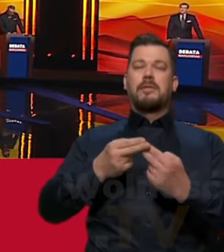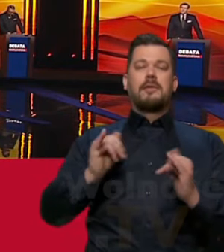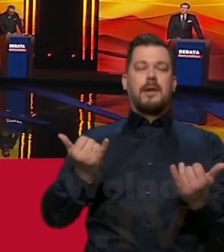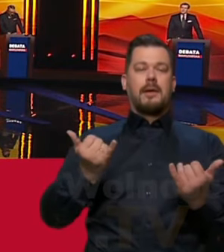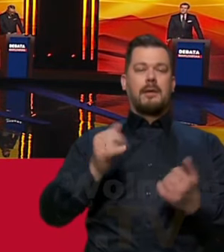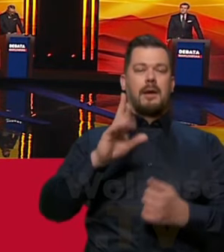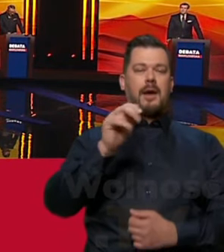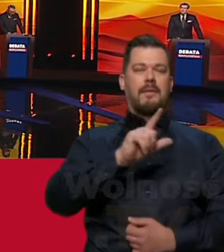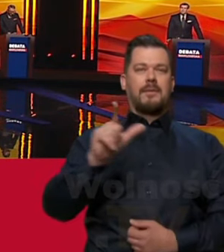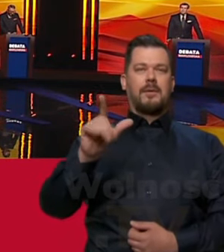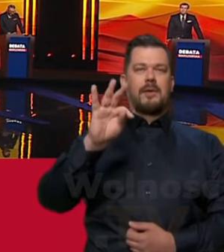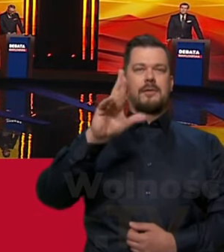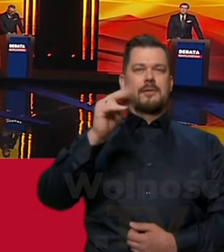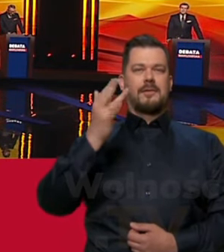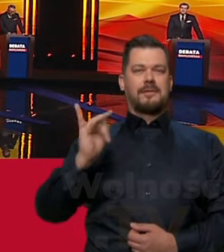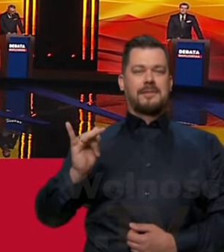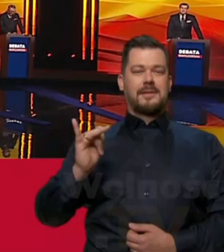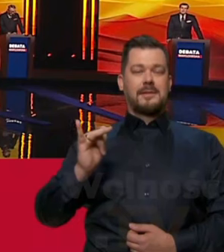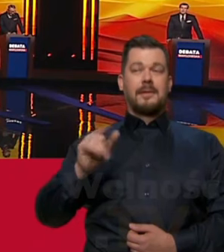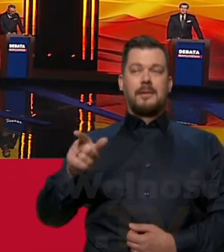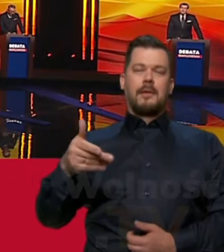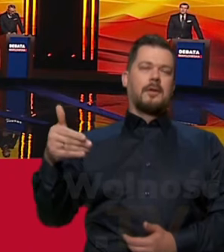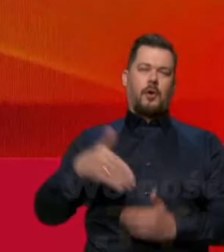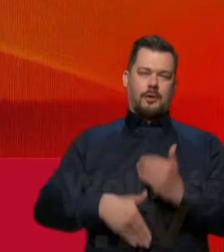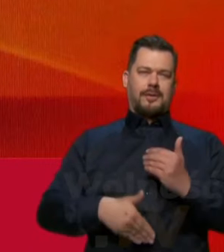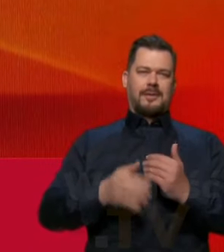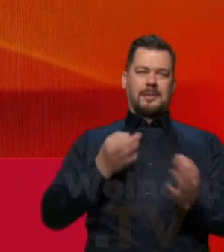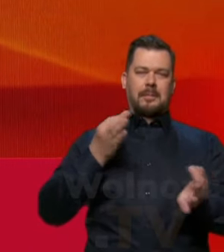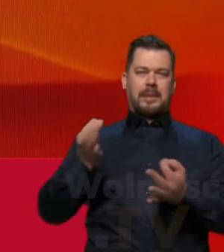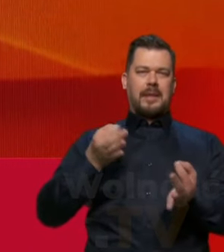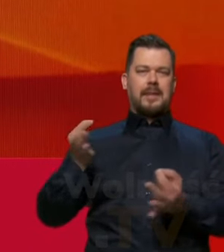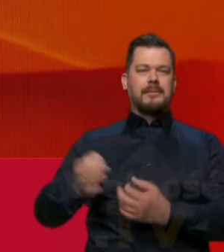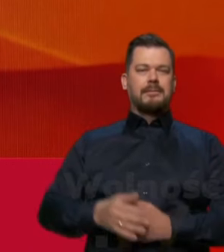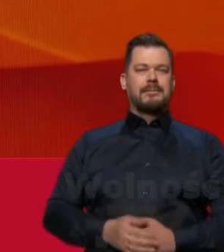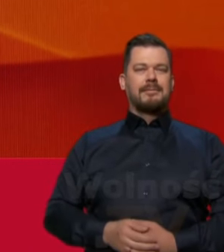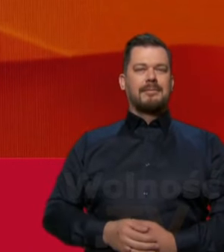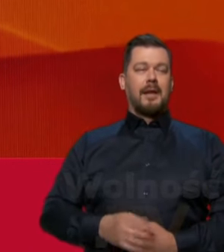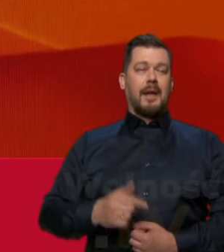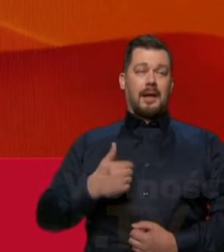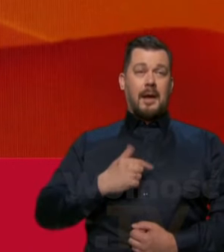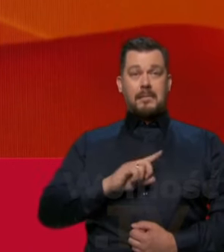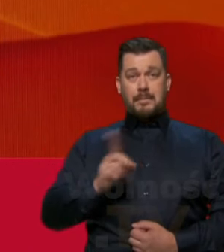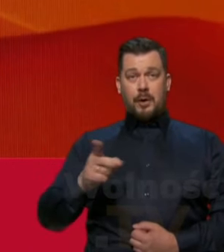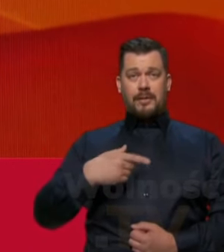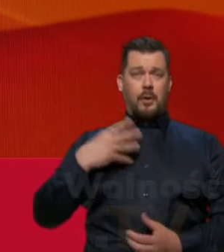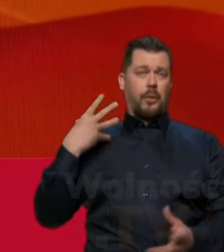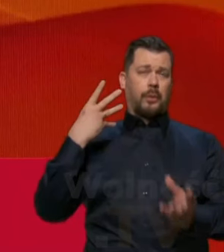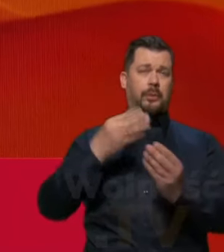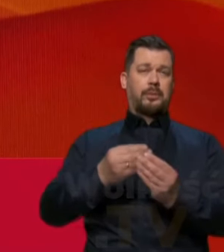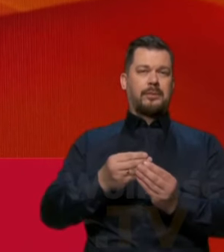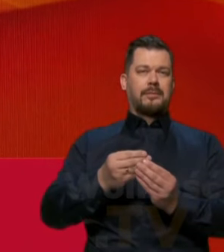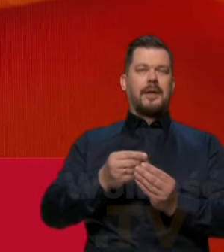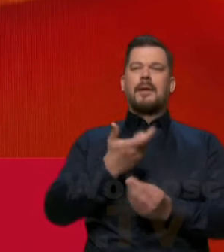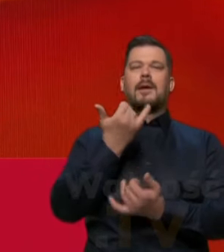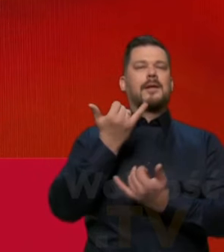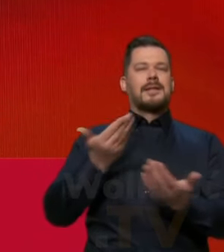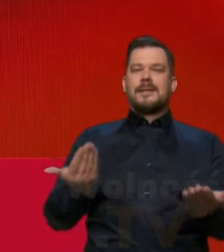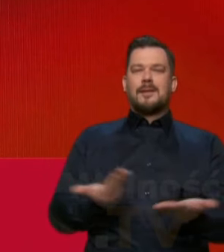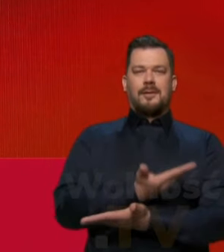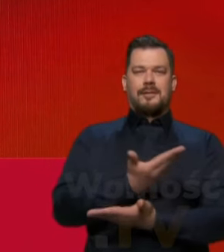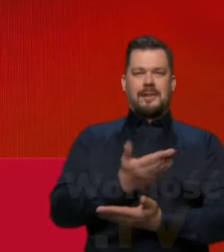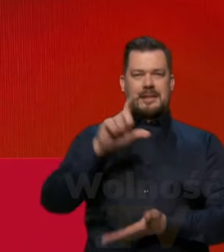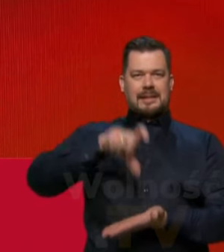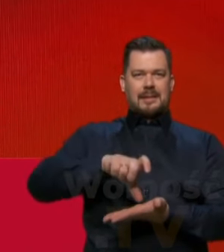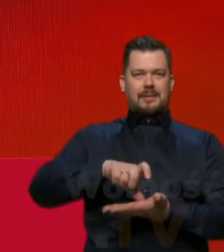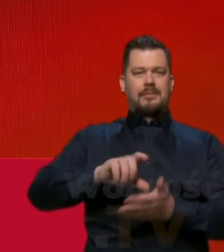Rafała Trzaskowskiego, która też zakończy tę rundę pytań. Co po sobie zostawię? Zupełnie inne centrum, a Muzeum